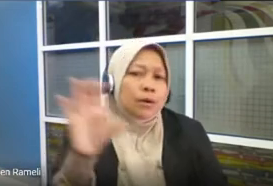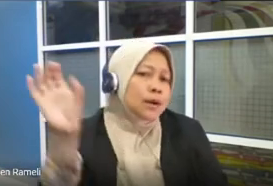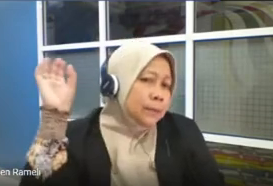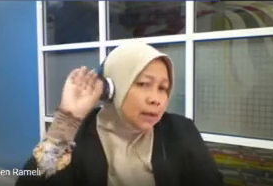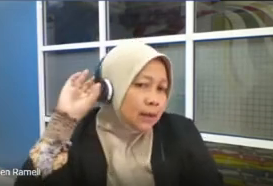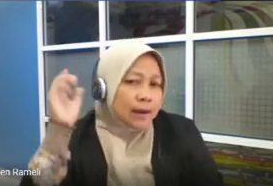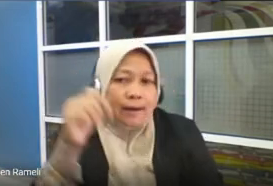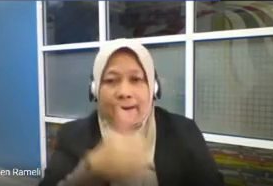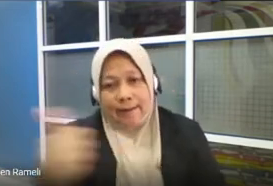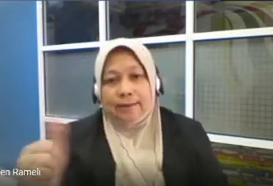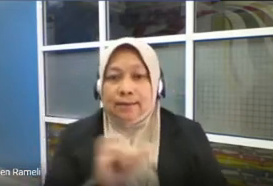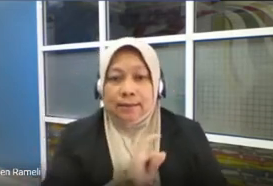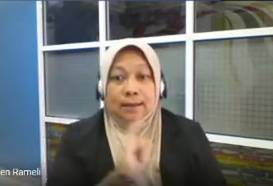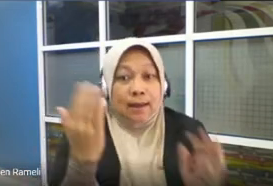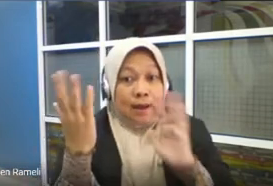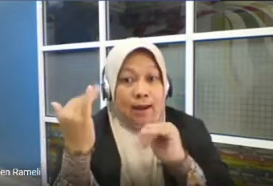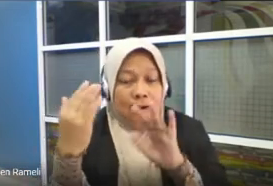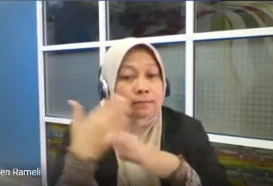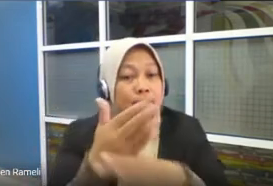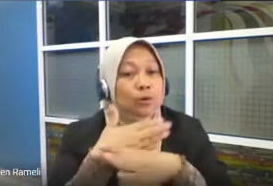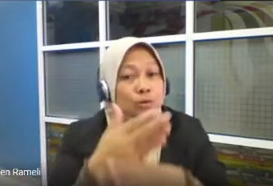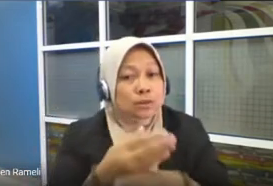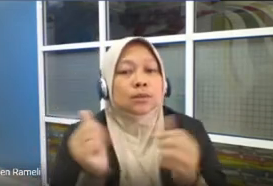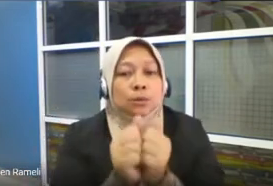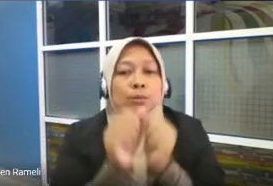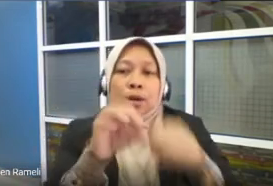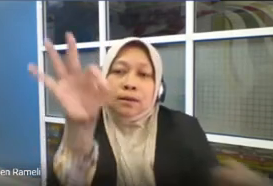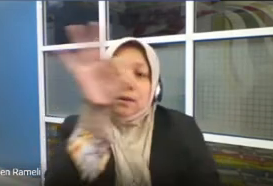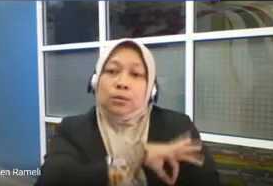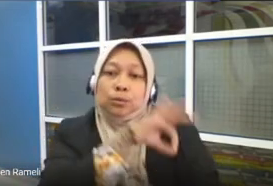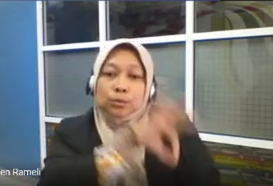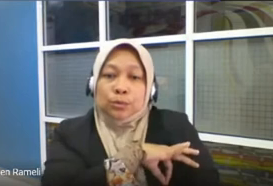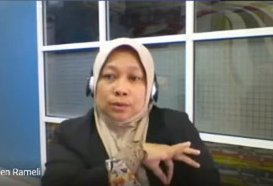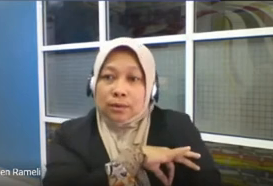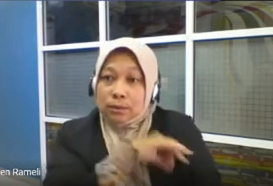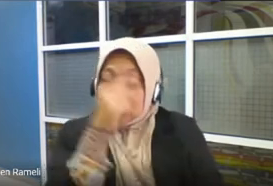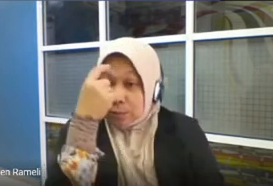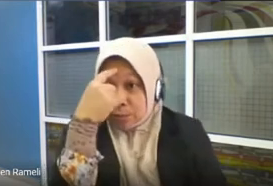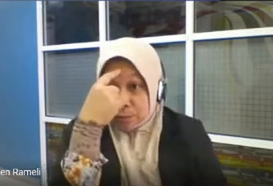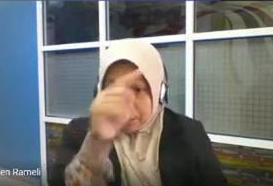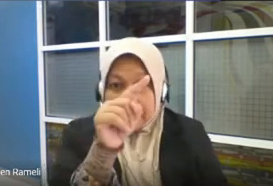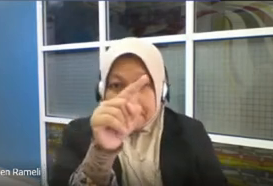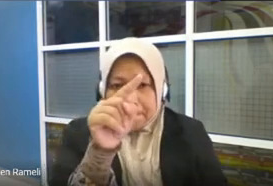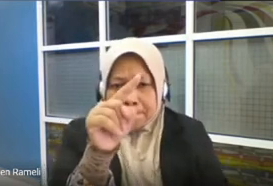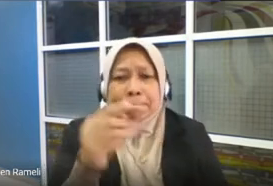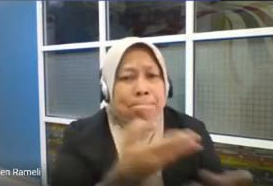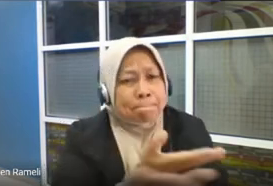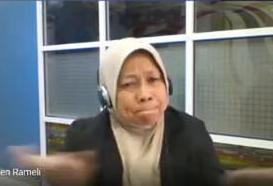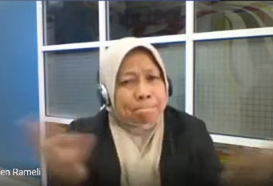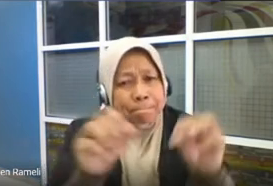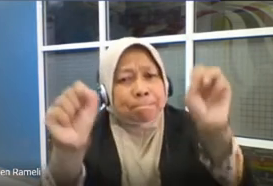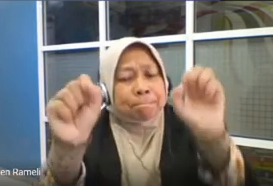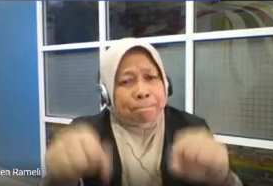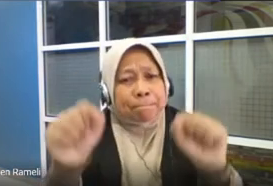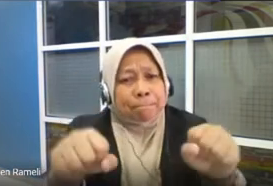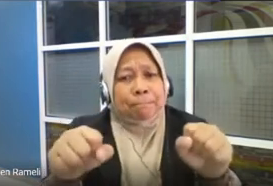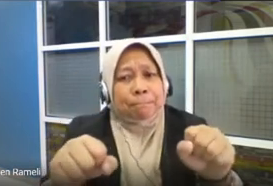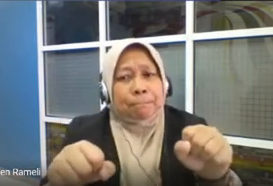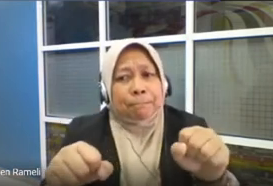pendengar. So saya harap apa yang saya kongsikan ini dapat dimanfaatkan supaya penonton-penonton semua boleh